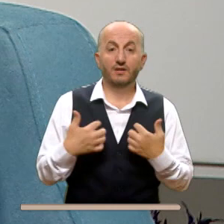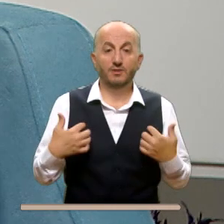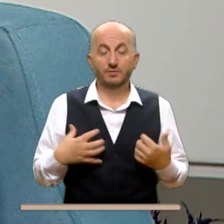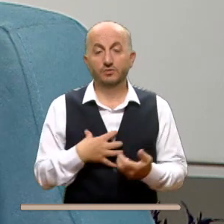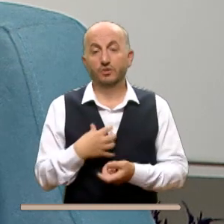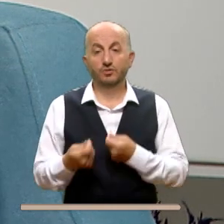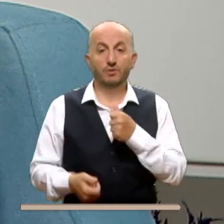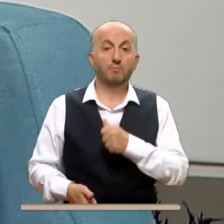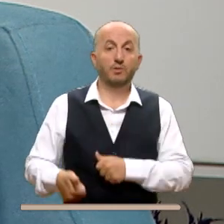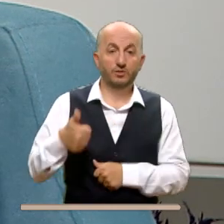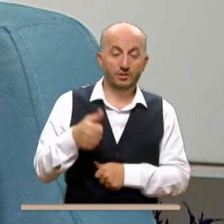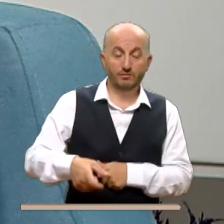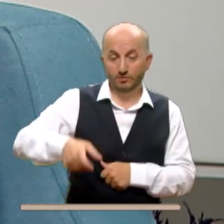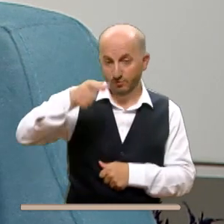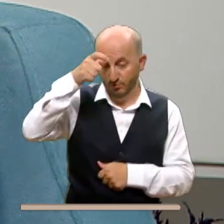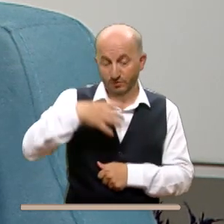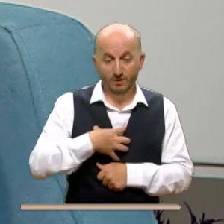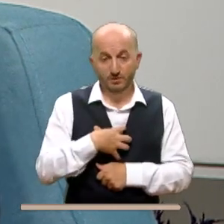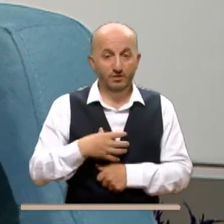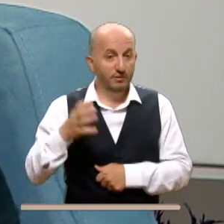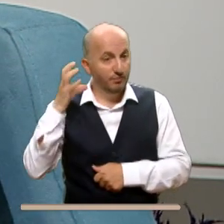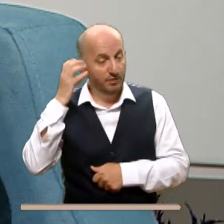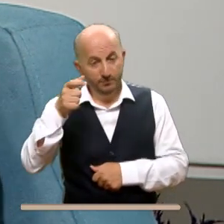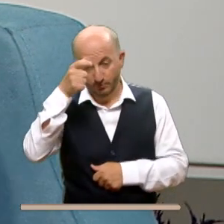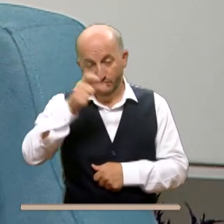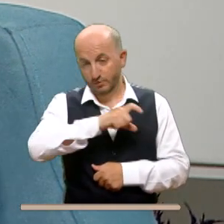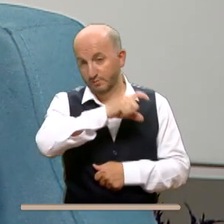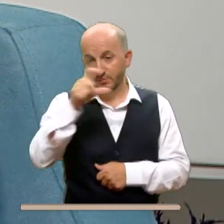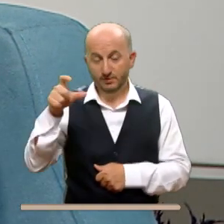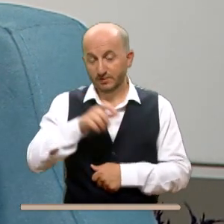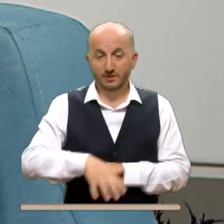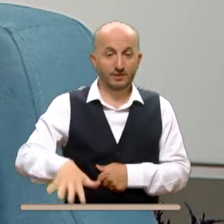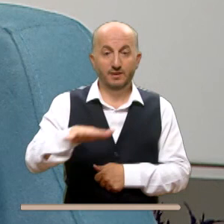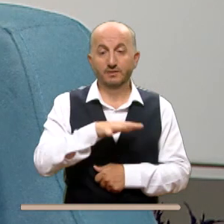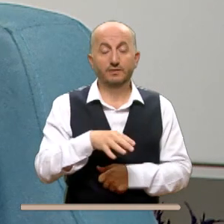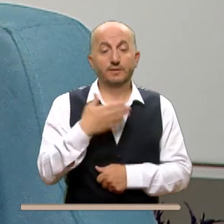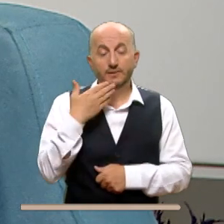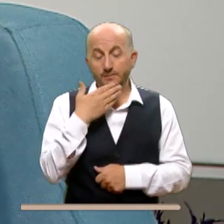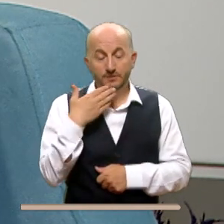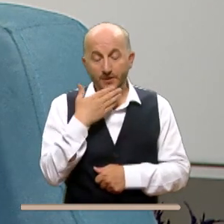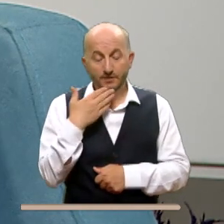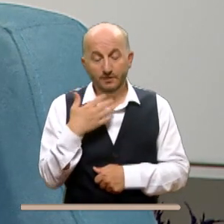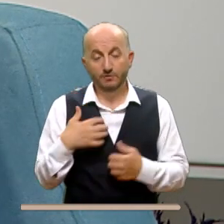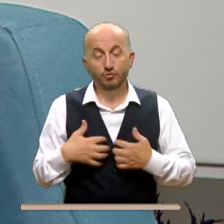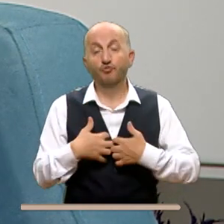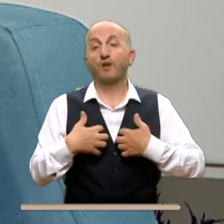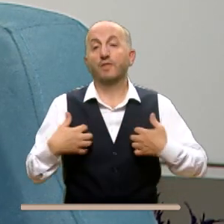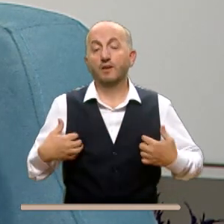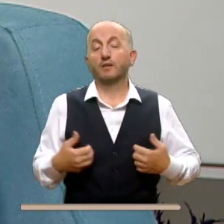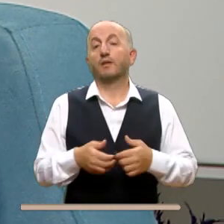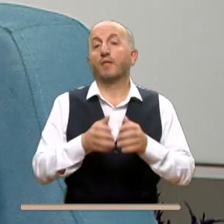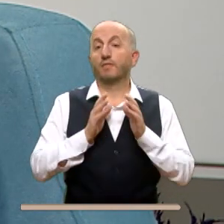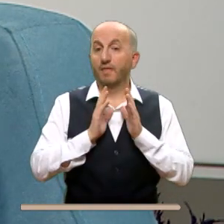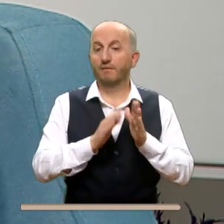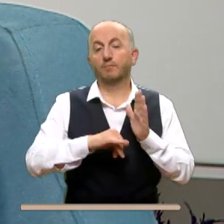İşleri Başkanlığımızın ve Türkiye Diyanet Vakfı'nın ülkemiz genelindeki efendim imkanlarını ve güvenilirliğini devamlı